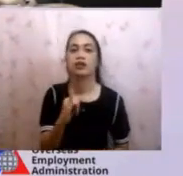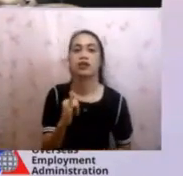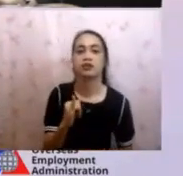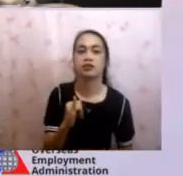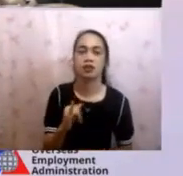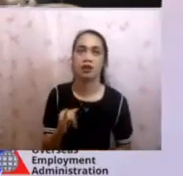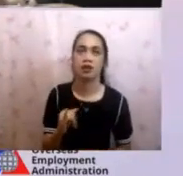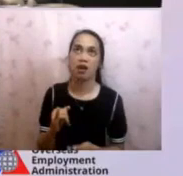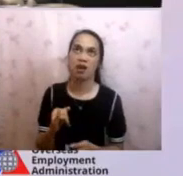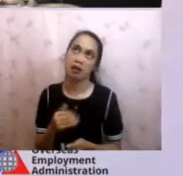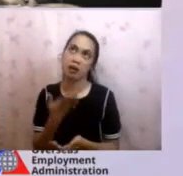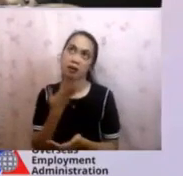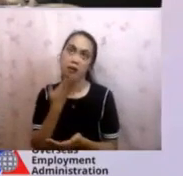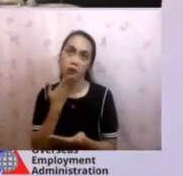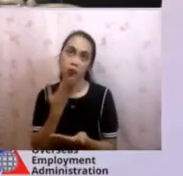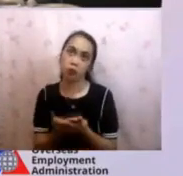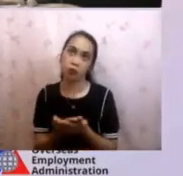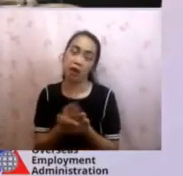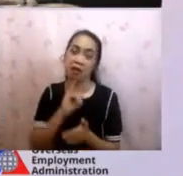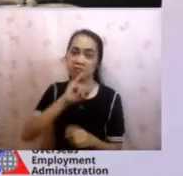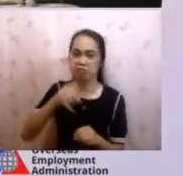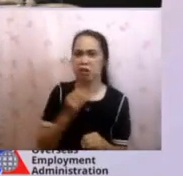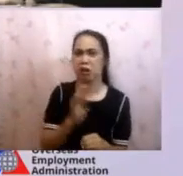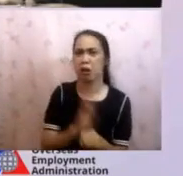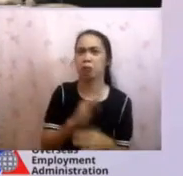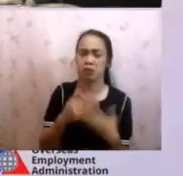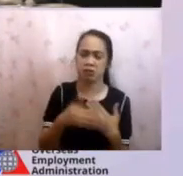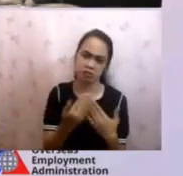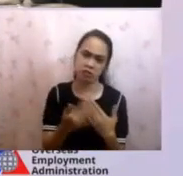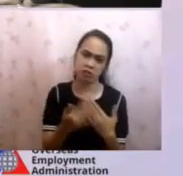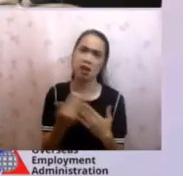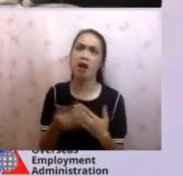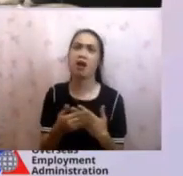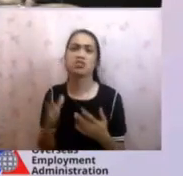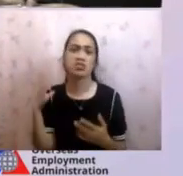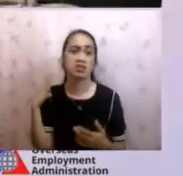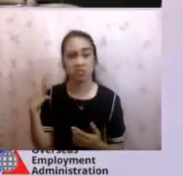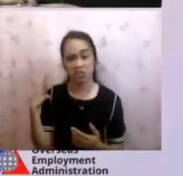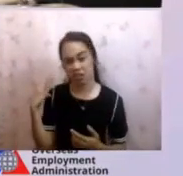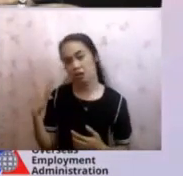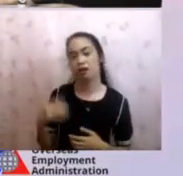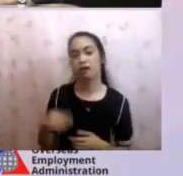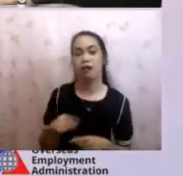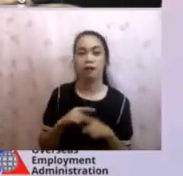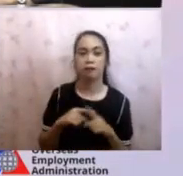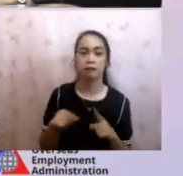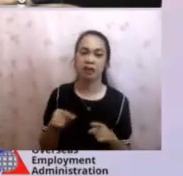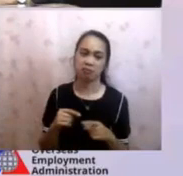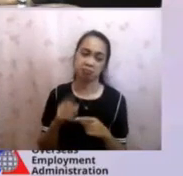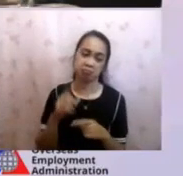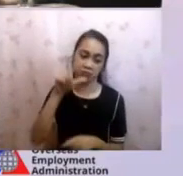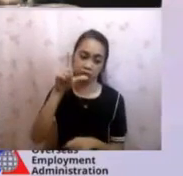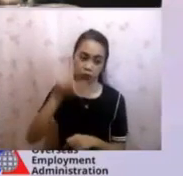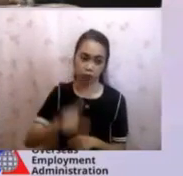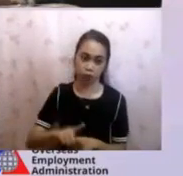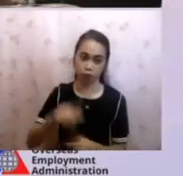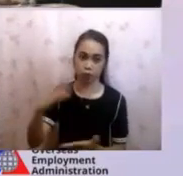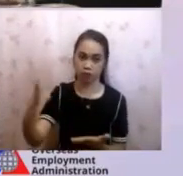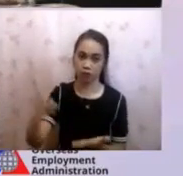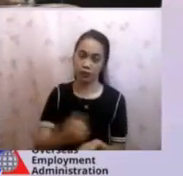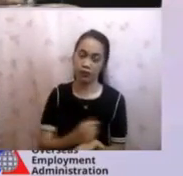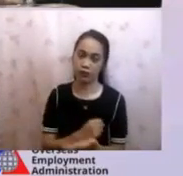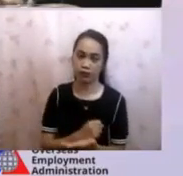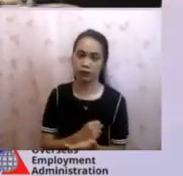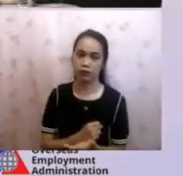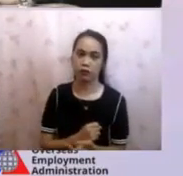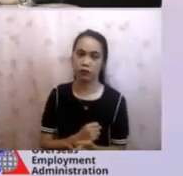nga, bahala di kayo nila ganahan ang sweldo, but practically speaking, kailangan kayo sa panahon karon, so go na lang. It really depends